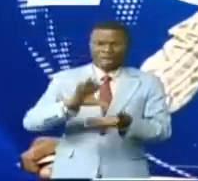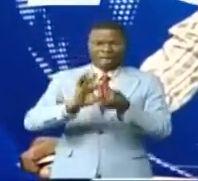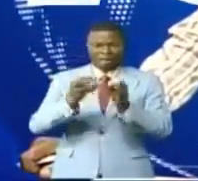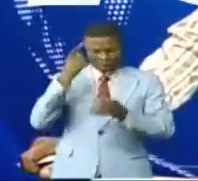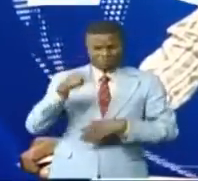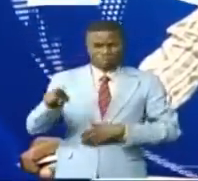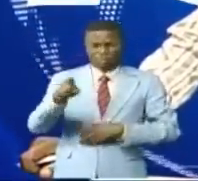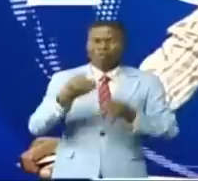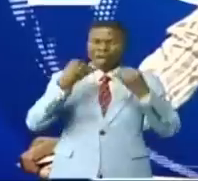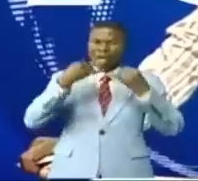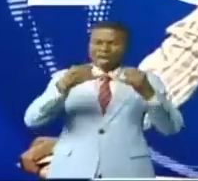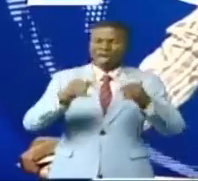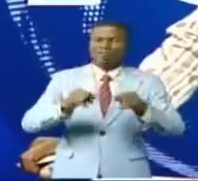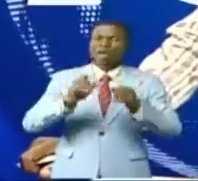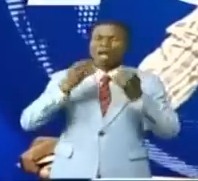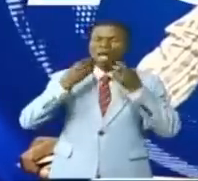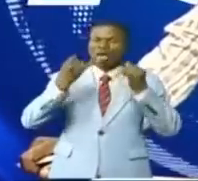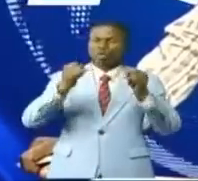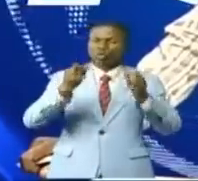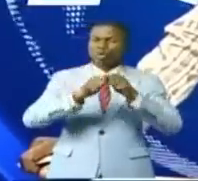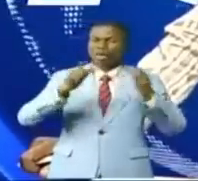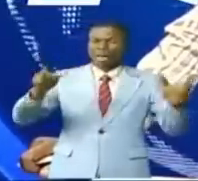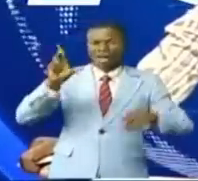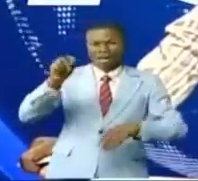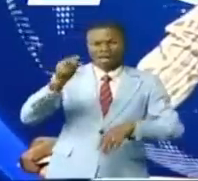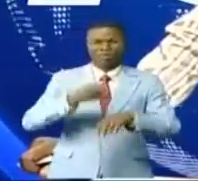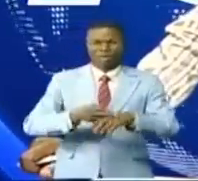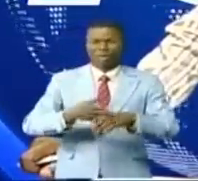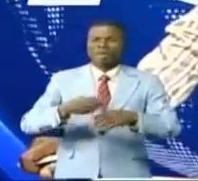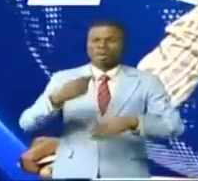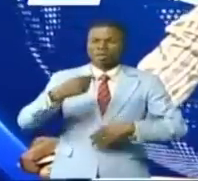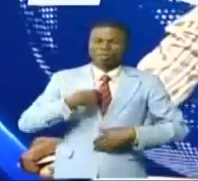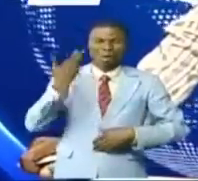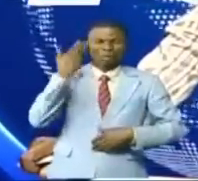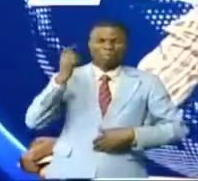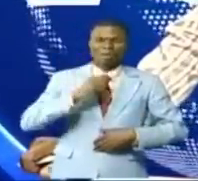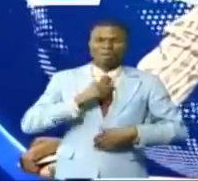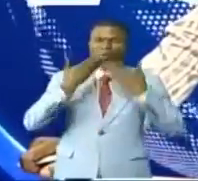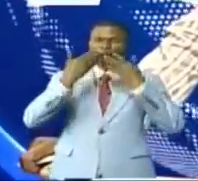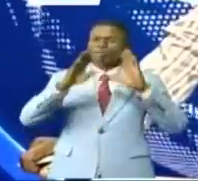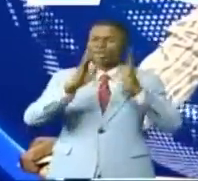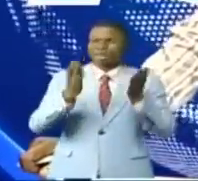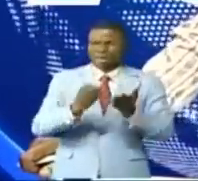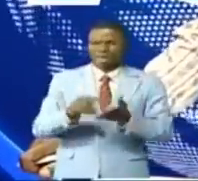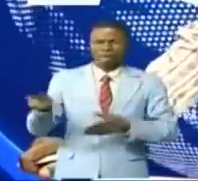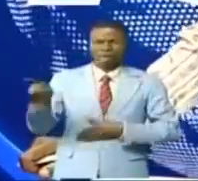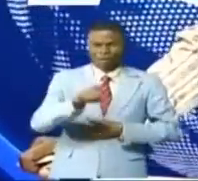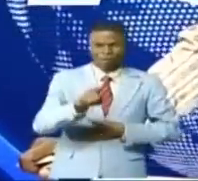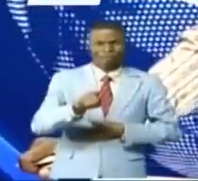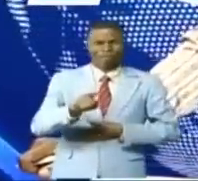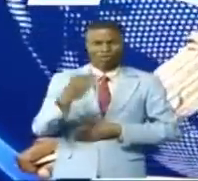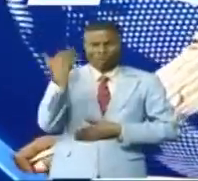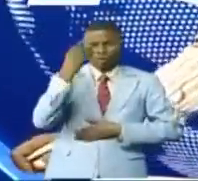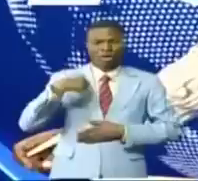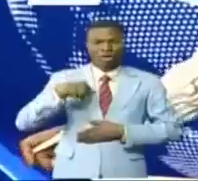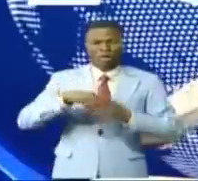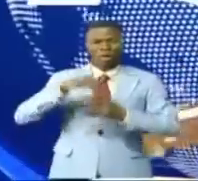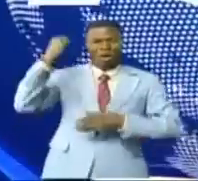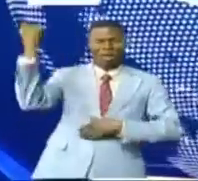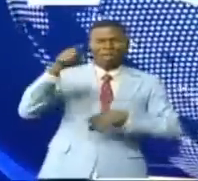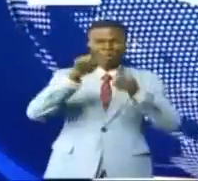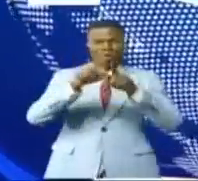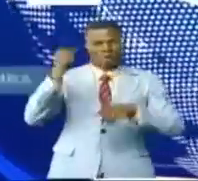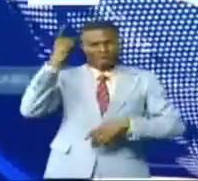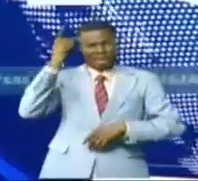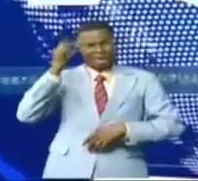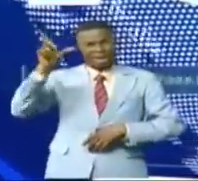plateau pour la grande édition du journal. Moi, je vous dis encore une fois merci de nous avoir suivis. Ce journal présenté